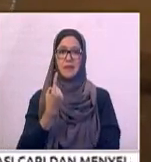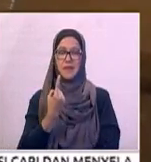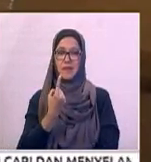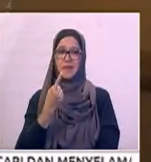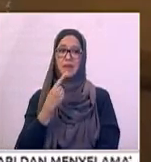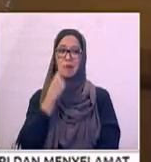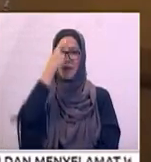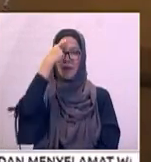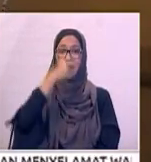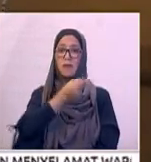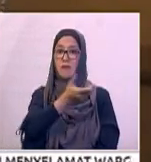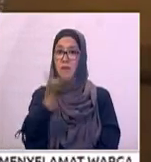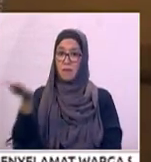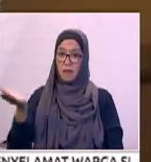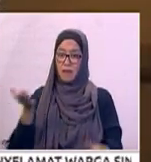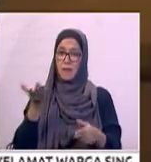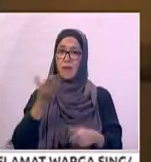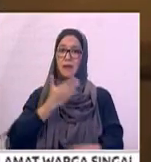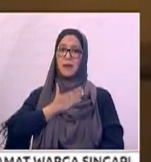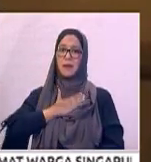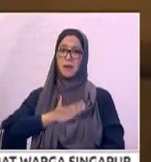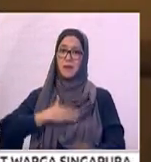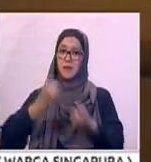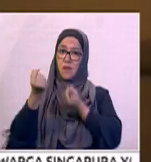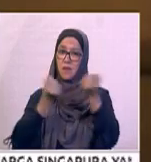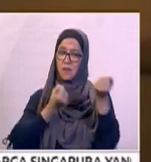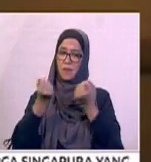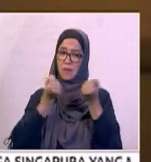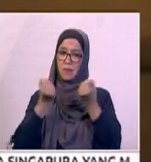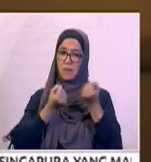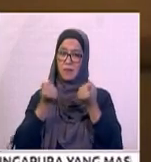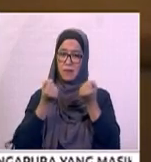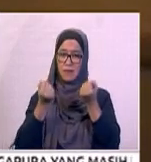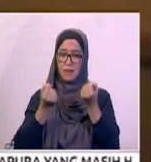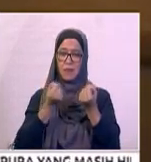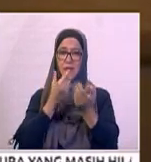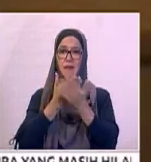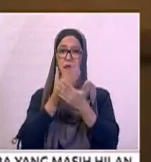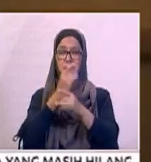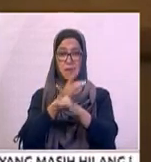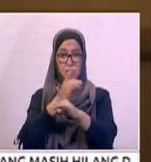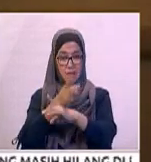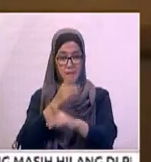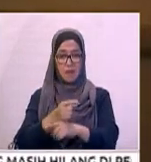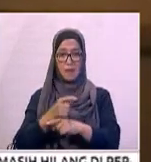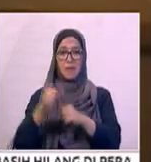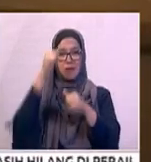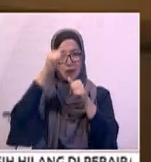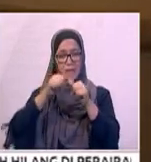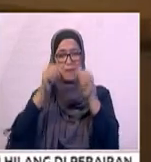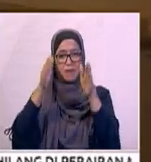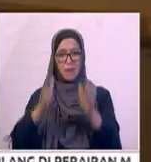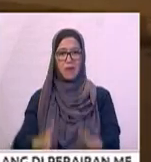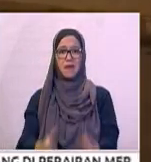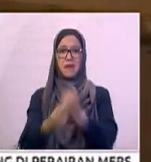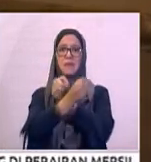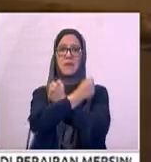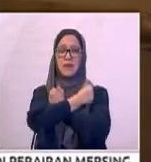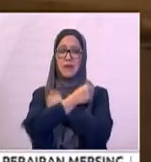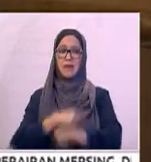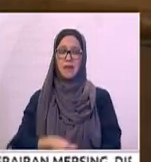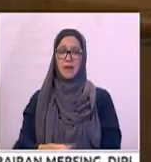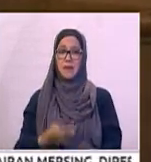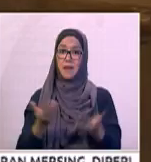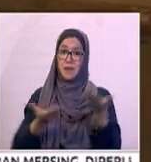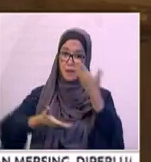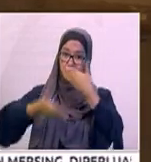secara cermat dan hemah. Ingatlah orang yang tersayang. Sekian saja laporan saya daripada Plaza Tol Sungai Besi. Kembali bersama